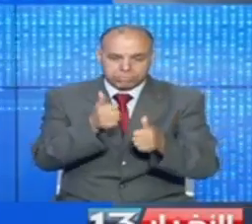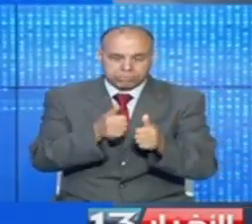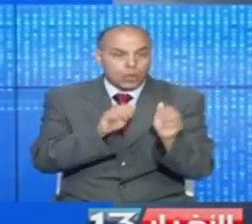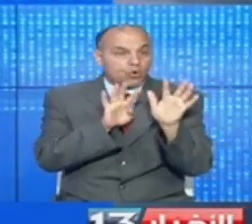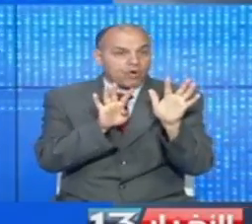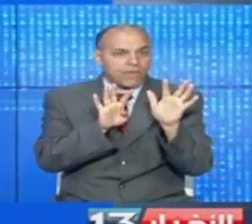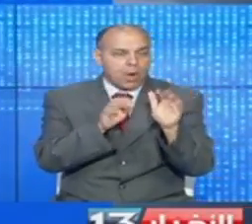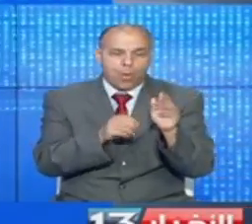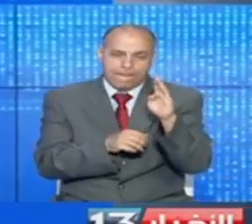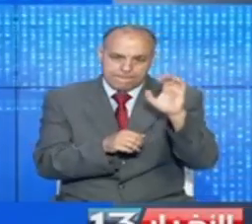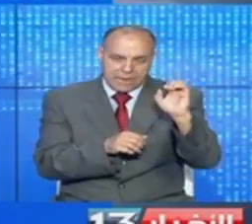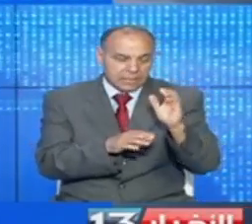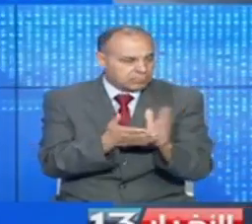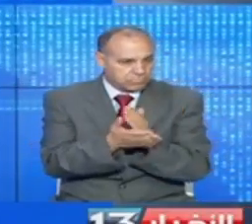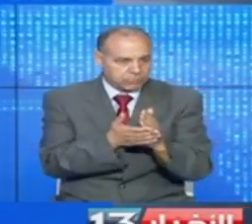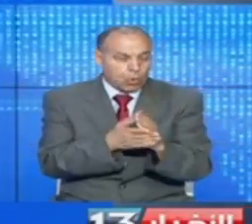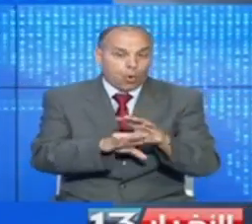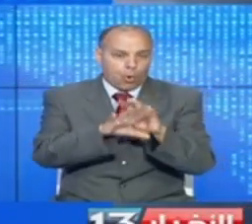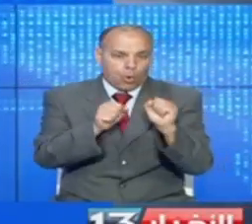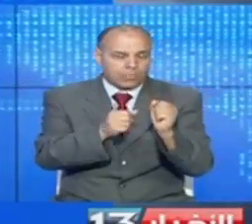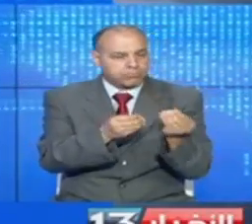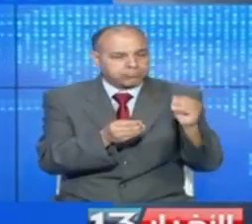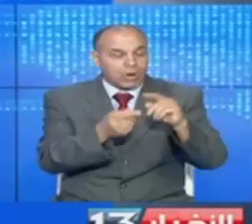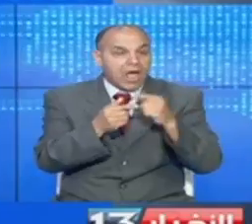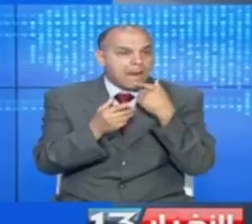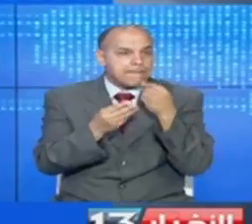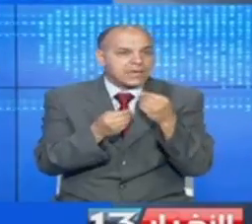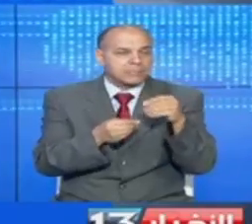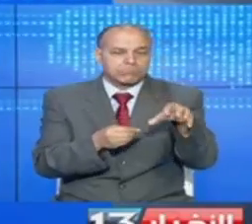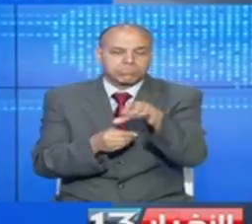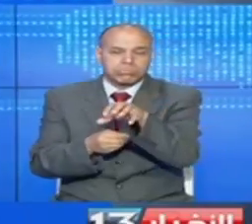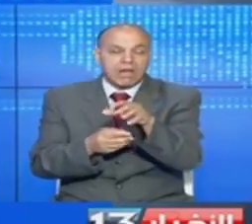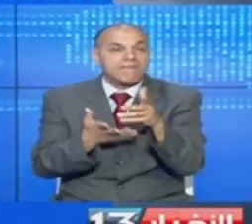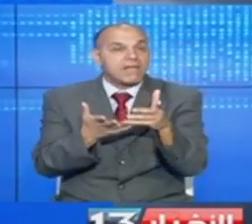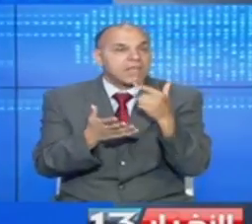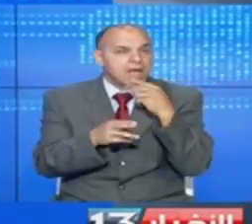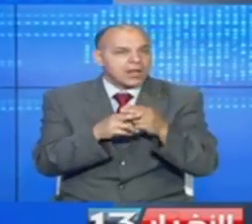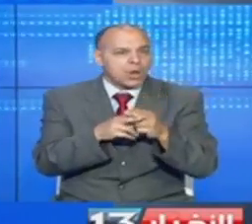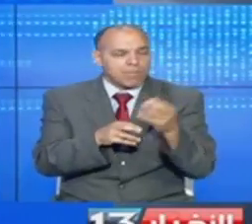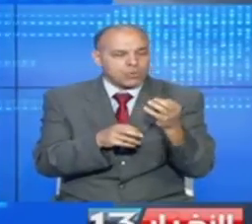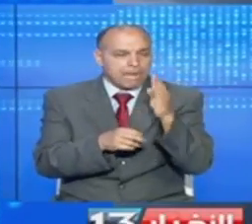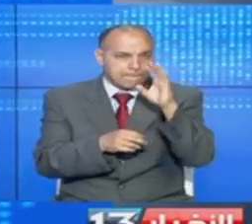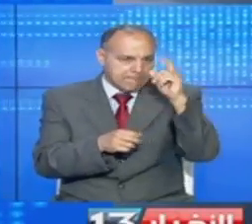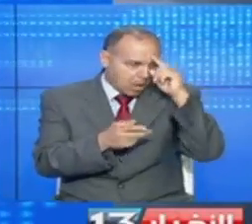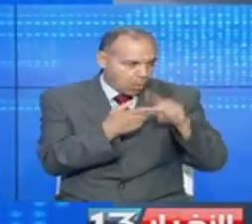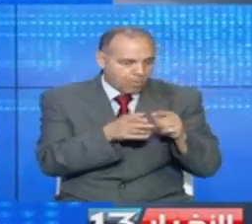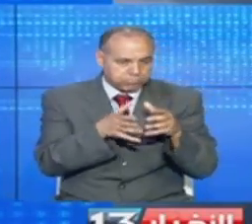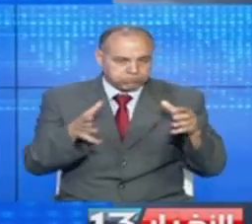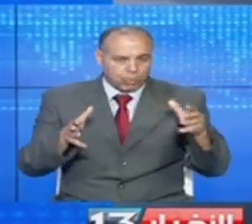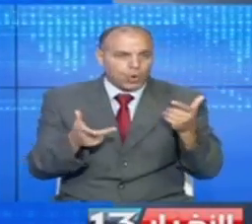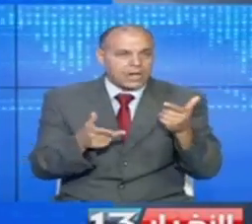النوفيام والبكالوريا. الاستعدادات شملت الزيادة في عدد المراكز الكتابية بالنسبة للبكالوريا وتوسيع